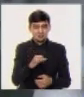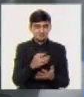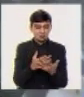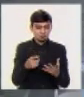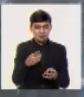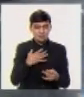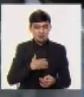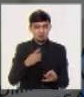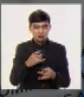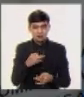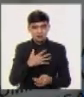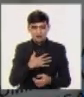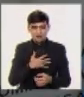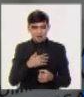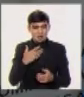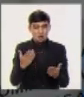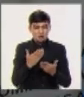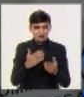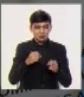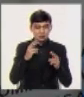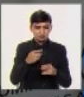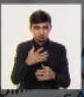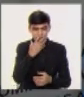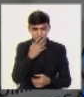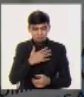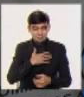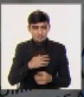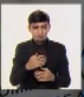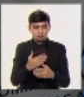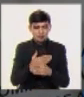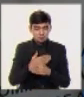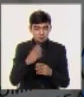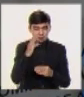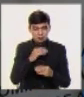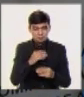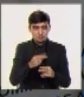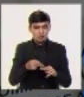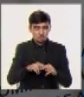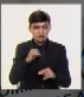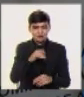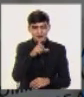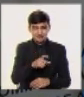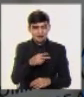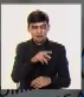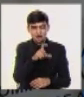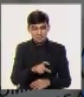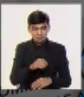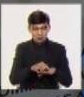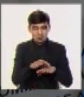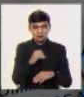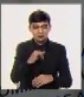бригадах. Аппарат искусственной вентиляции легких очень-очень комфортабелен для пациентов.